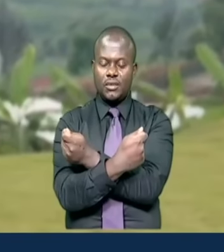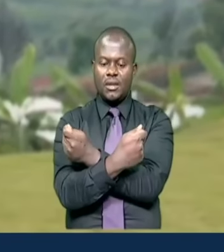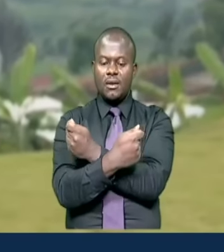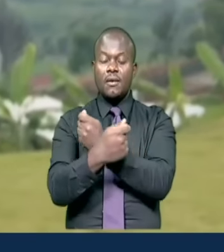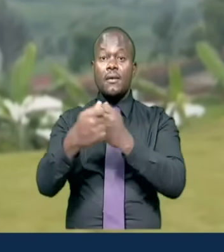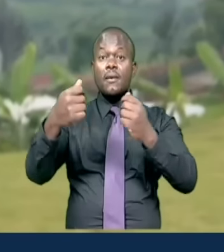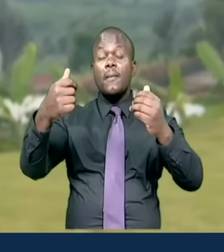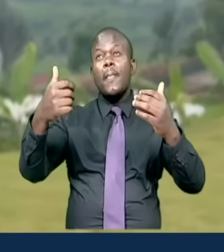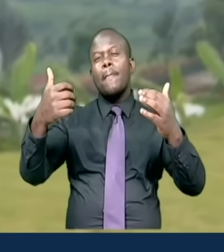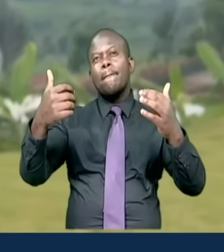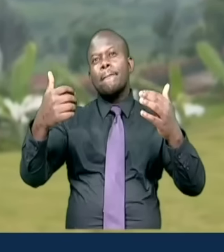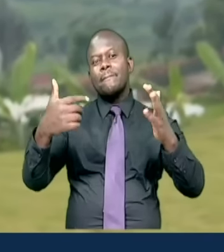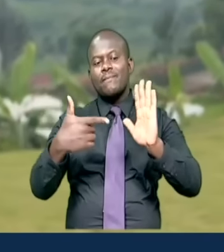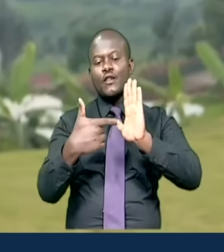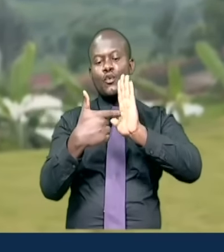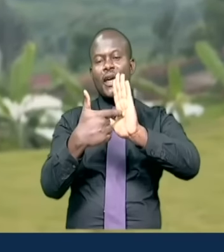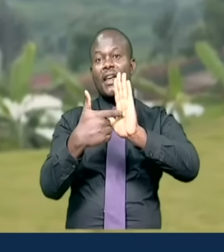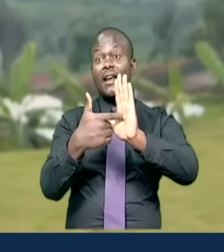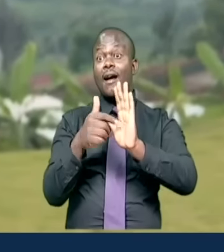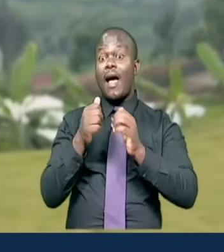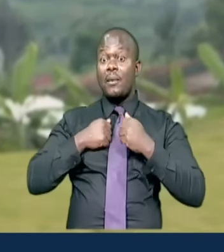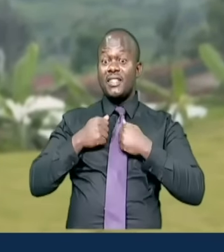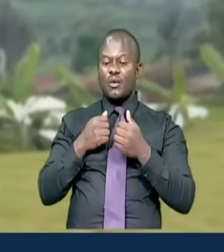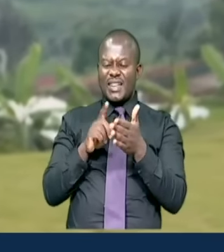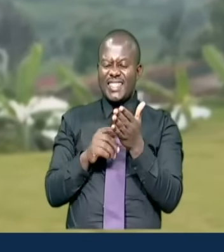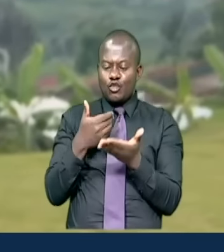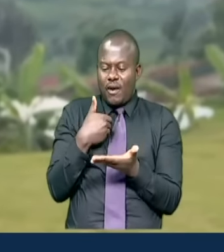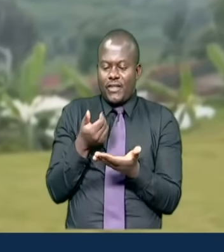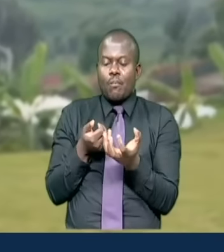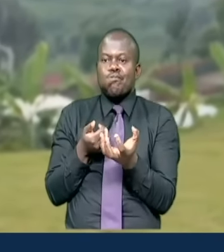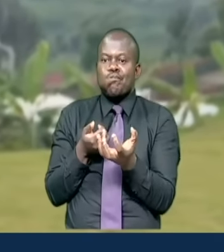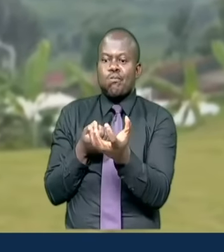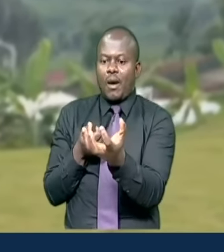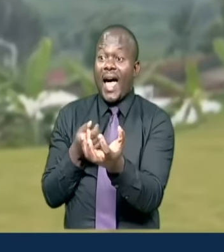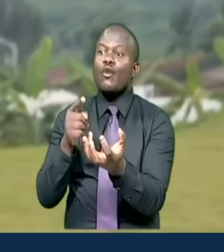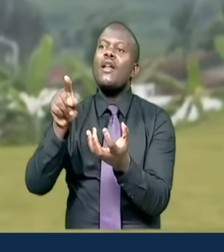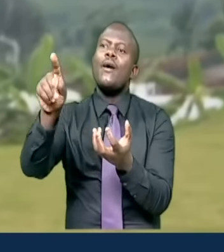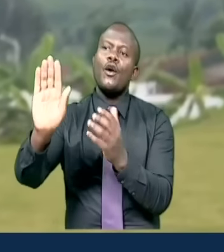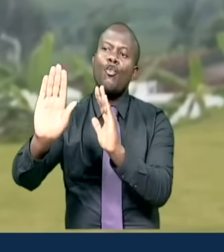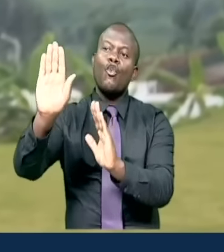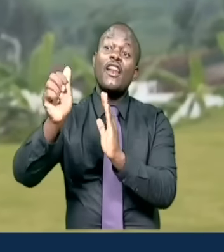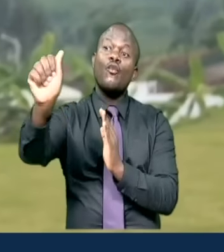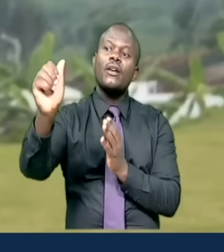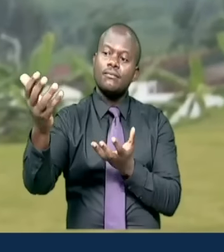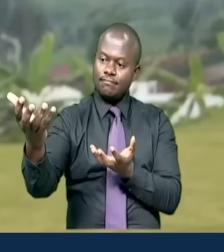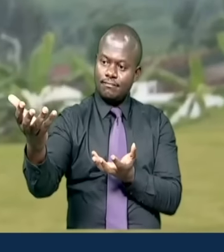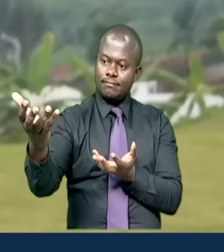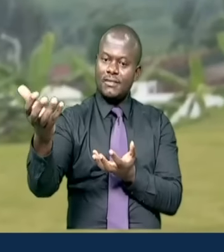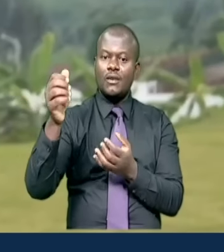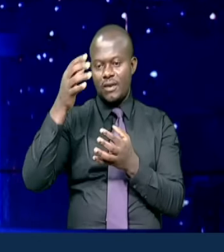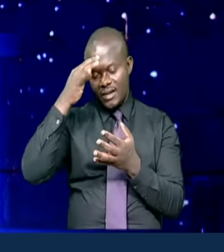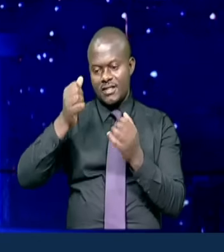tukereka umuturage icyo tumuzaniye, ariko nawe akatwereka uruhare rwe ndetse agasinya imihigo.